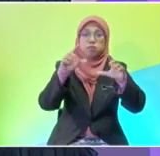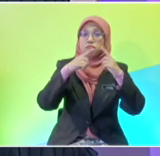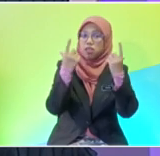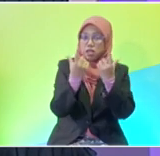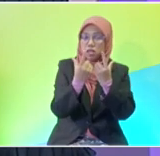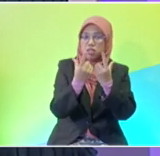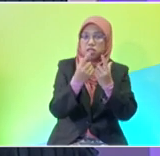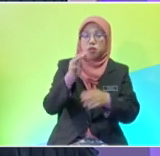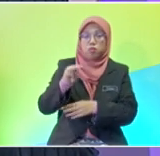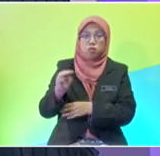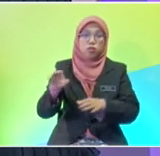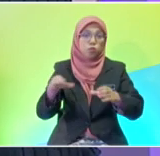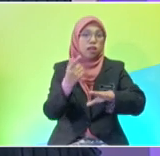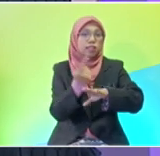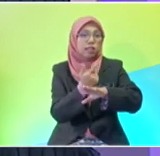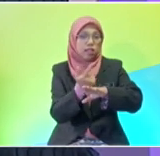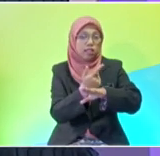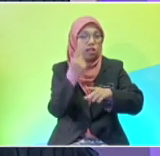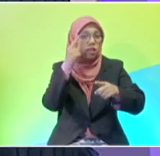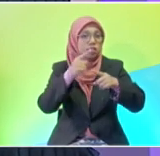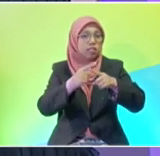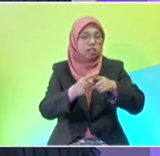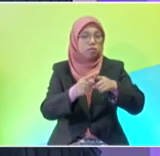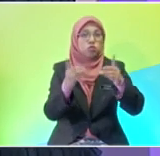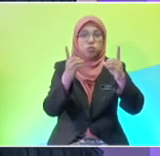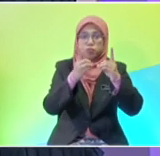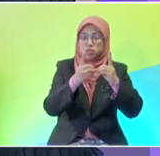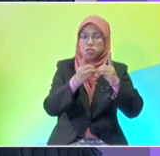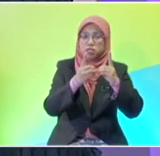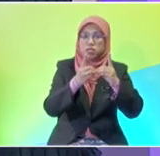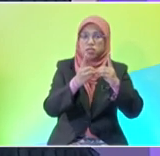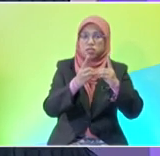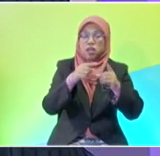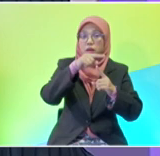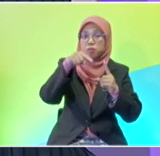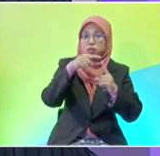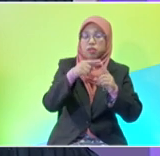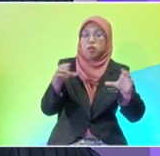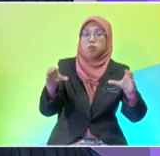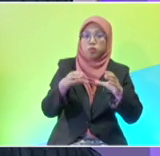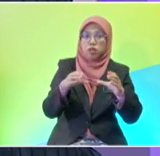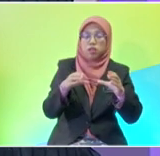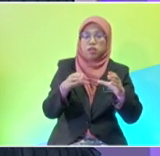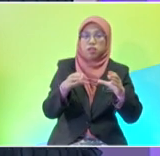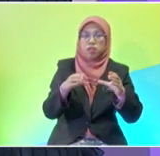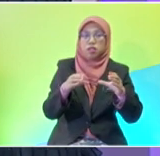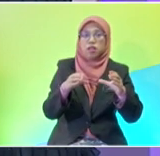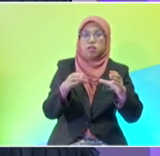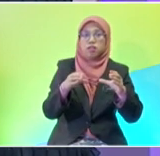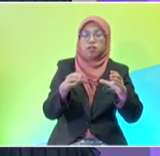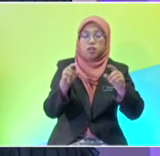latihan kesilapan yang kita jumpai adalah publik kita mendidikkan penyakit keuangan yaitu pernyataan